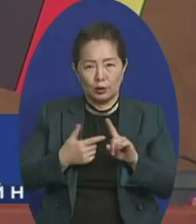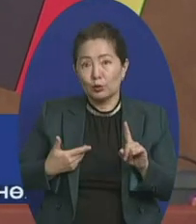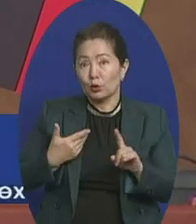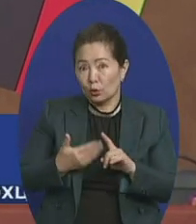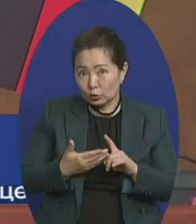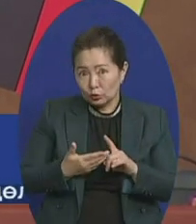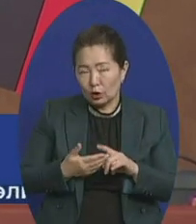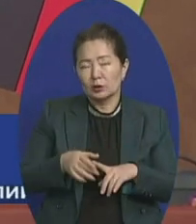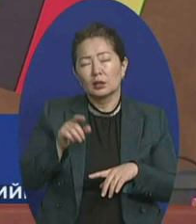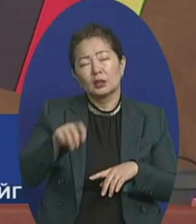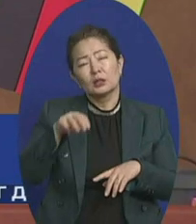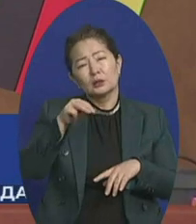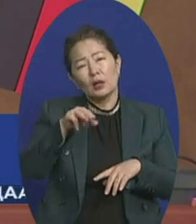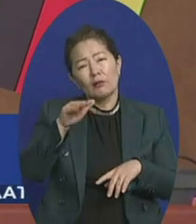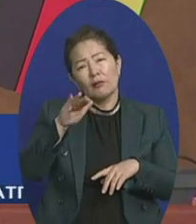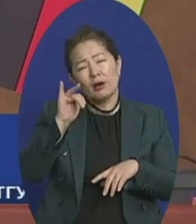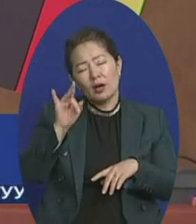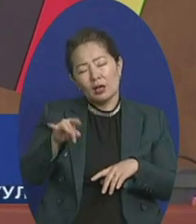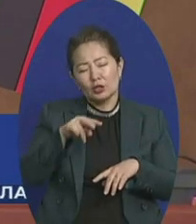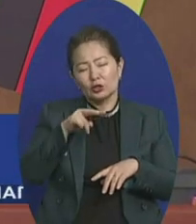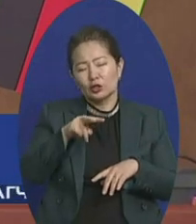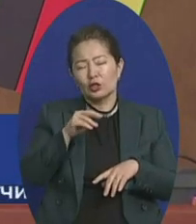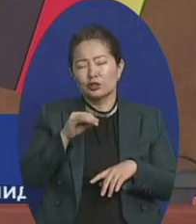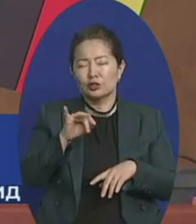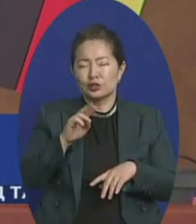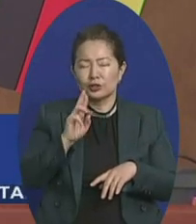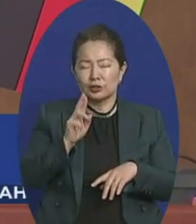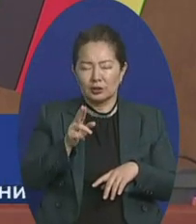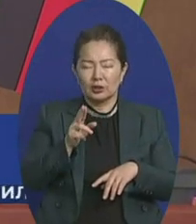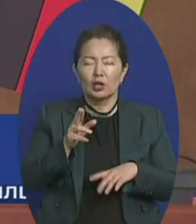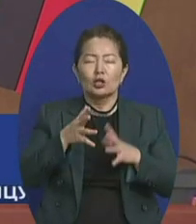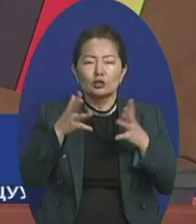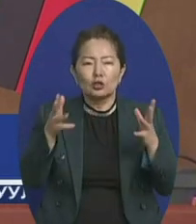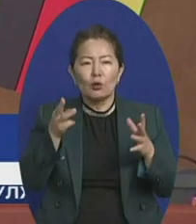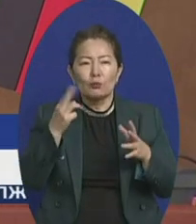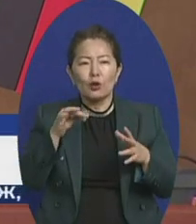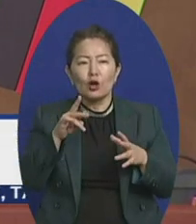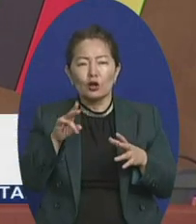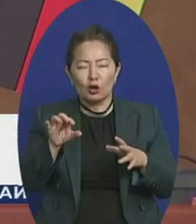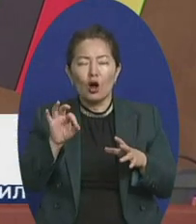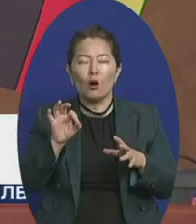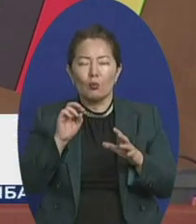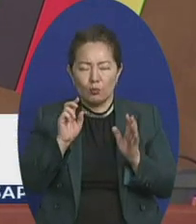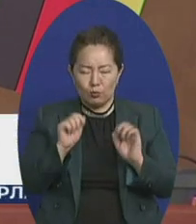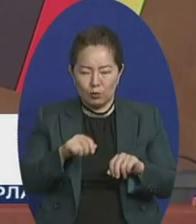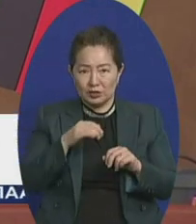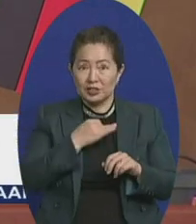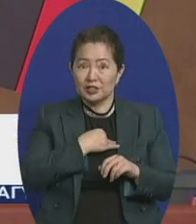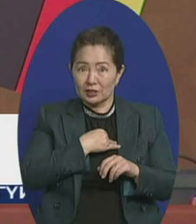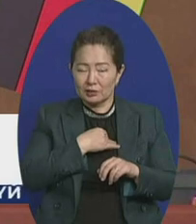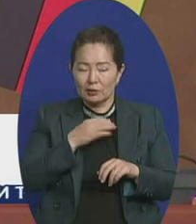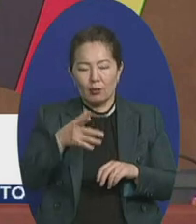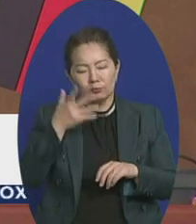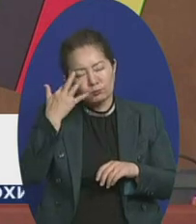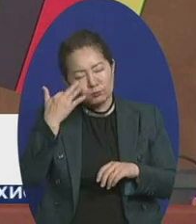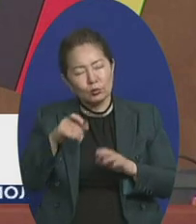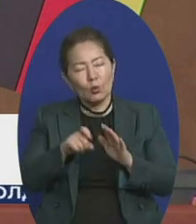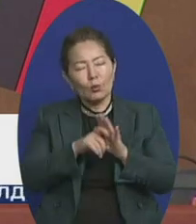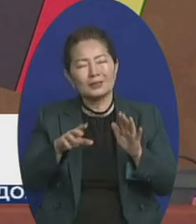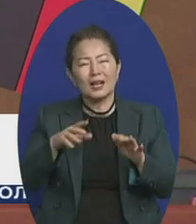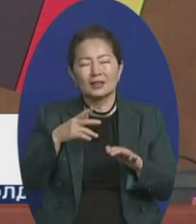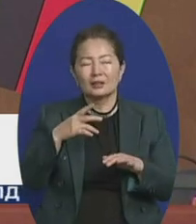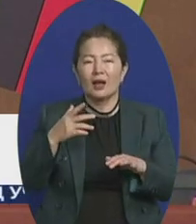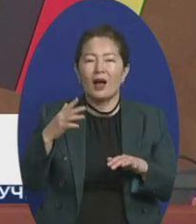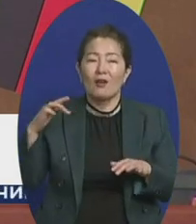та тээвэр логистикийн аж ахуй нэгжүүдэд том дохио болж байгаа гэдэгт итгэлтэй байна. Ойрын хугацаанд бол агаарын тээврийн салбарт